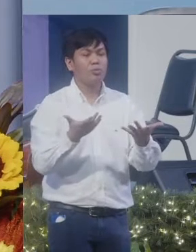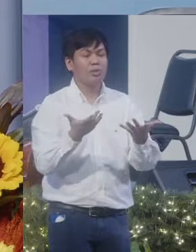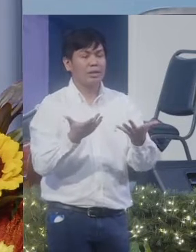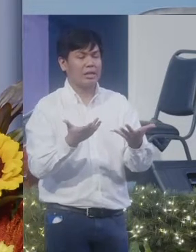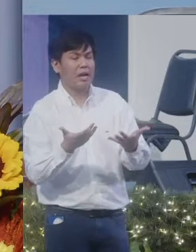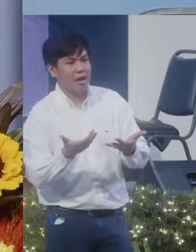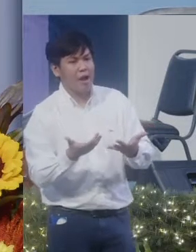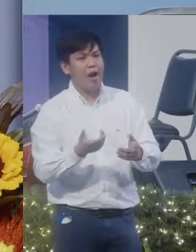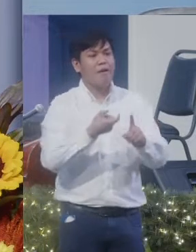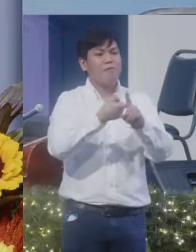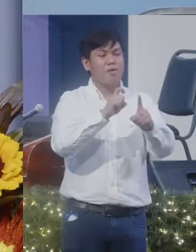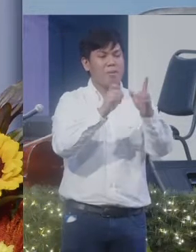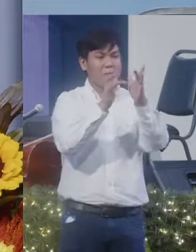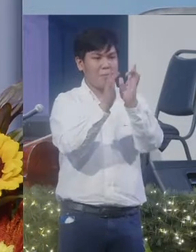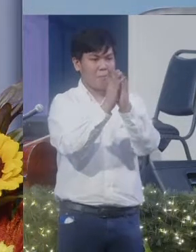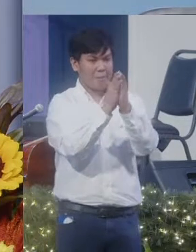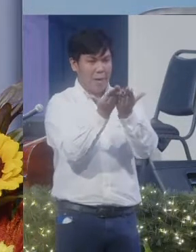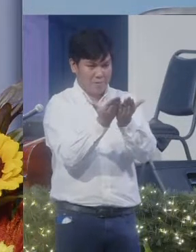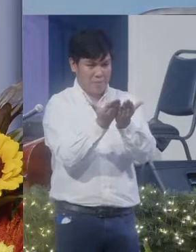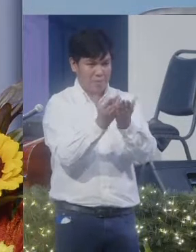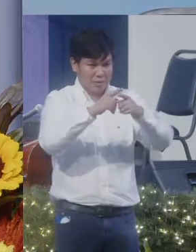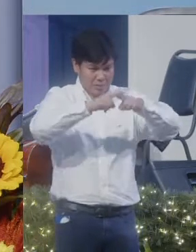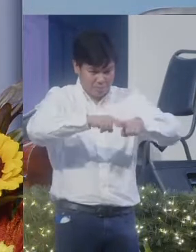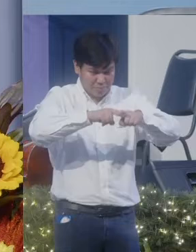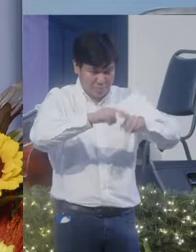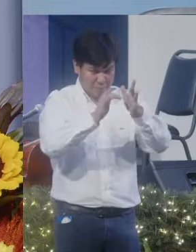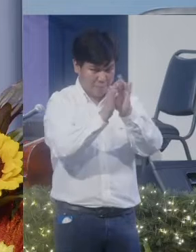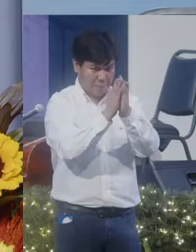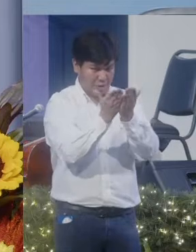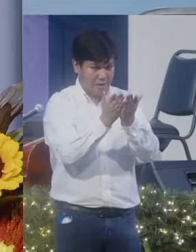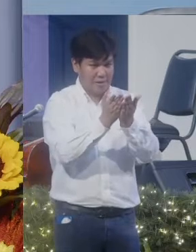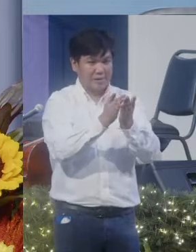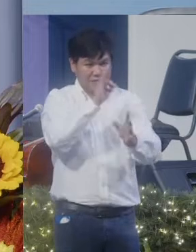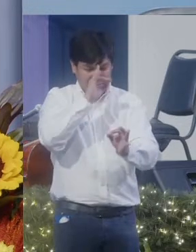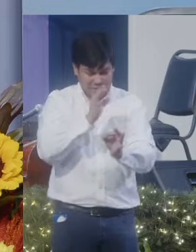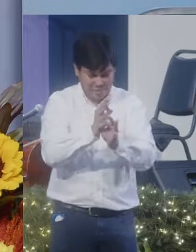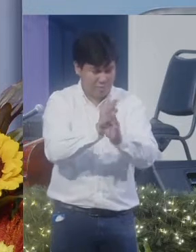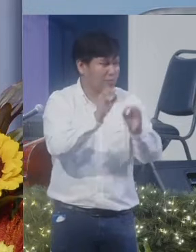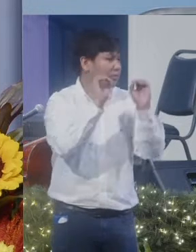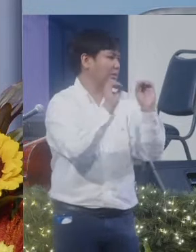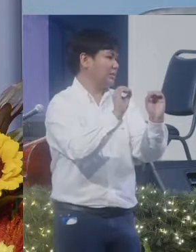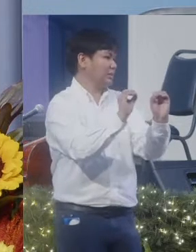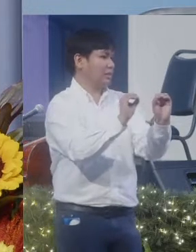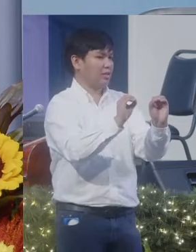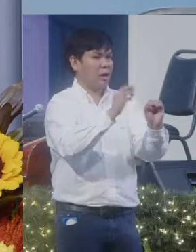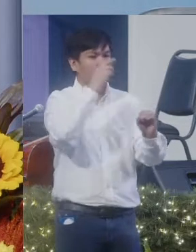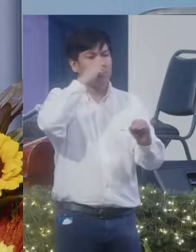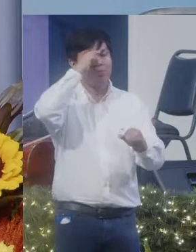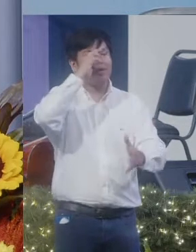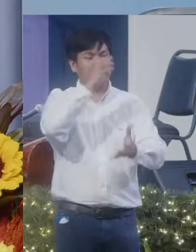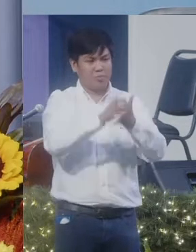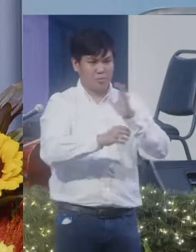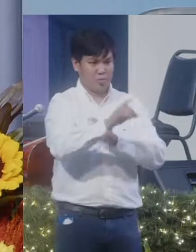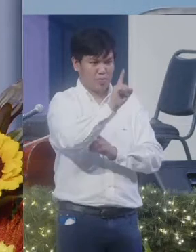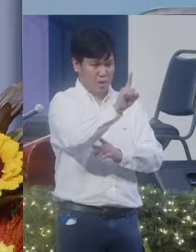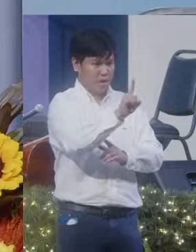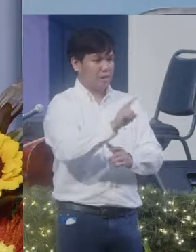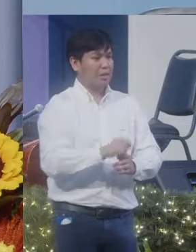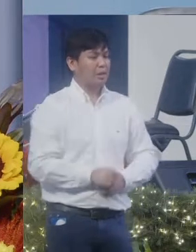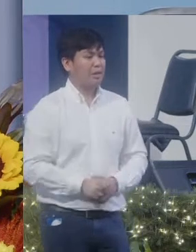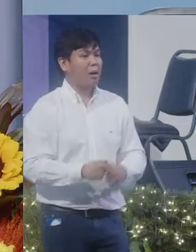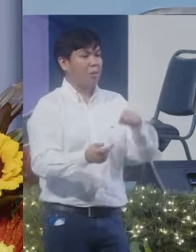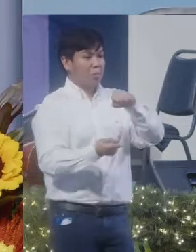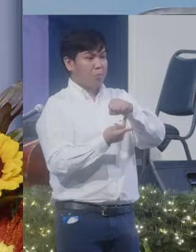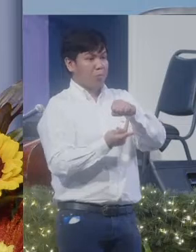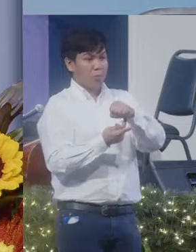makapangyarihang salita ng Diyos. Tapat na pagtuturo. Sabi sa Romans 1:16, "For I am not ashamed of the